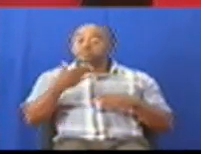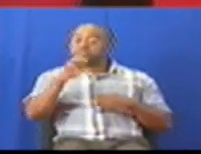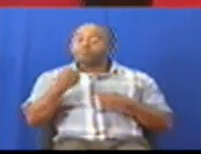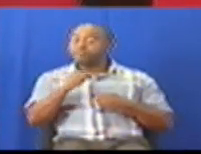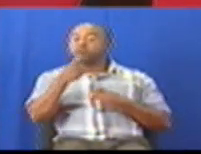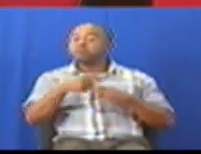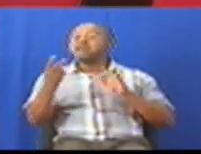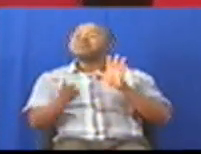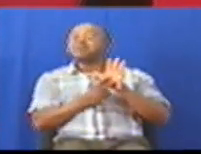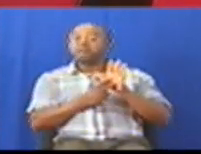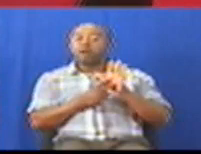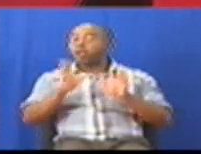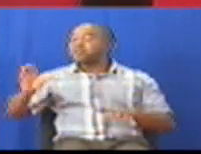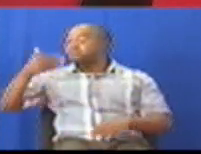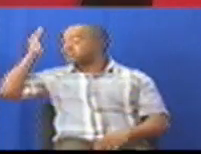na ni shule ya mfano kabisa.